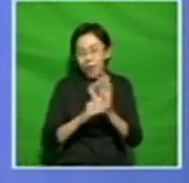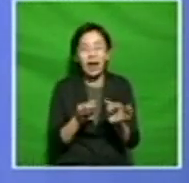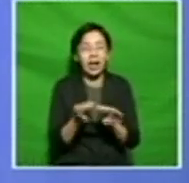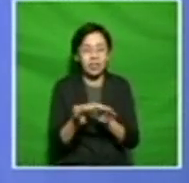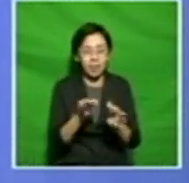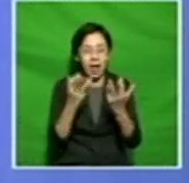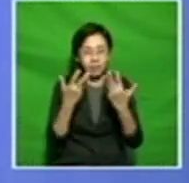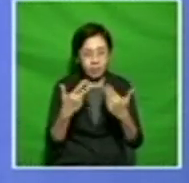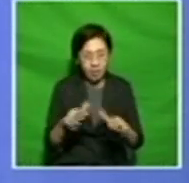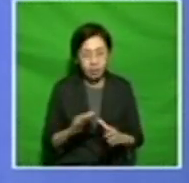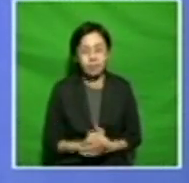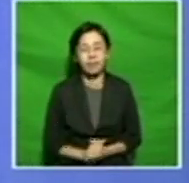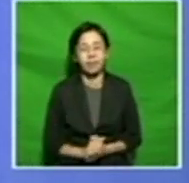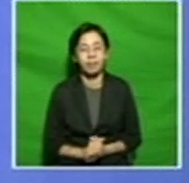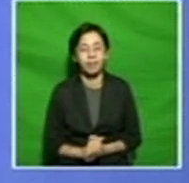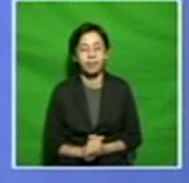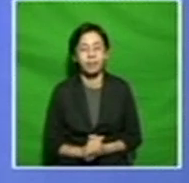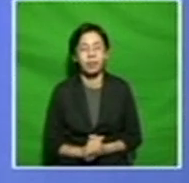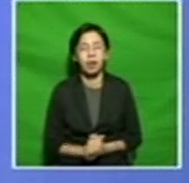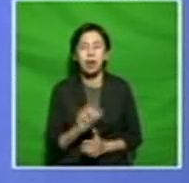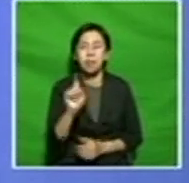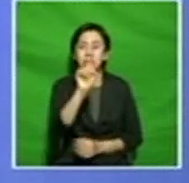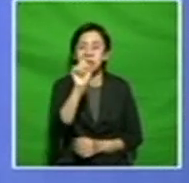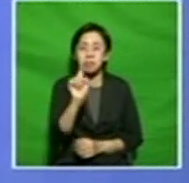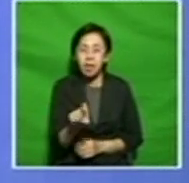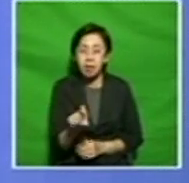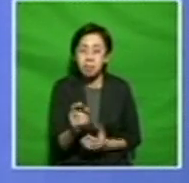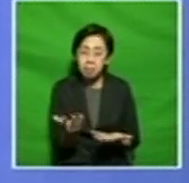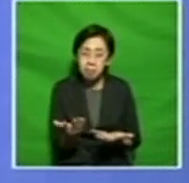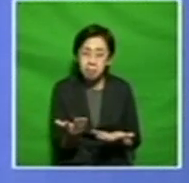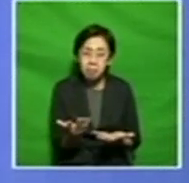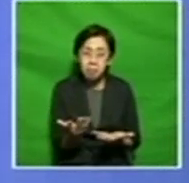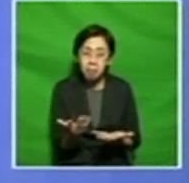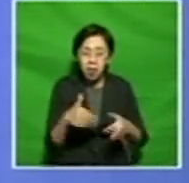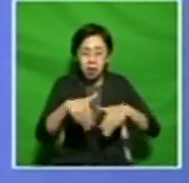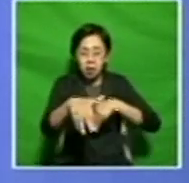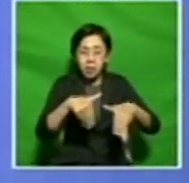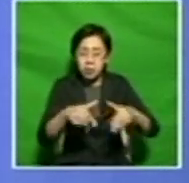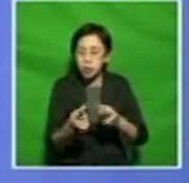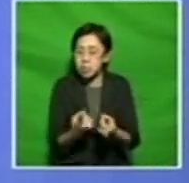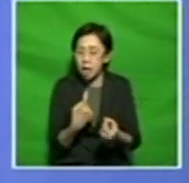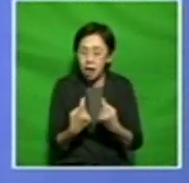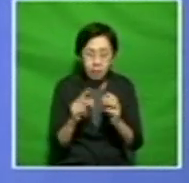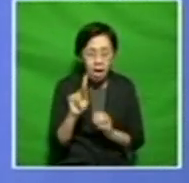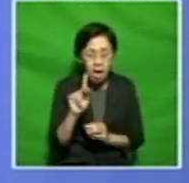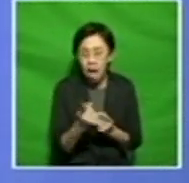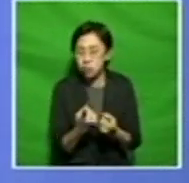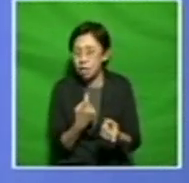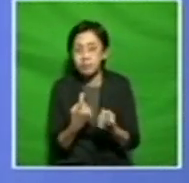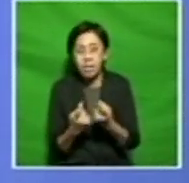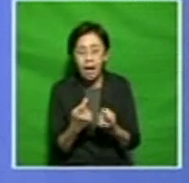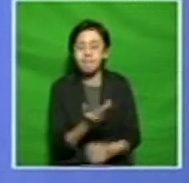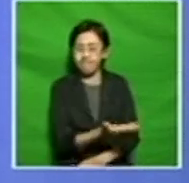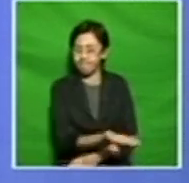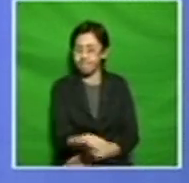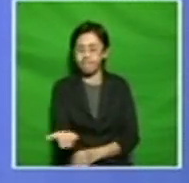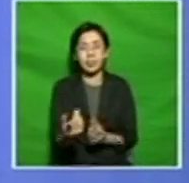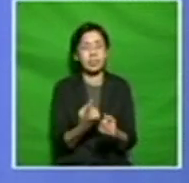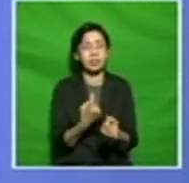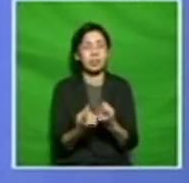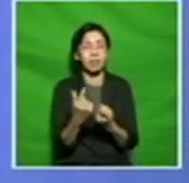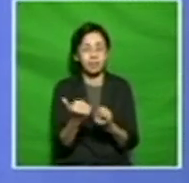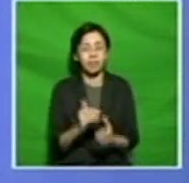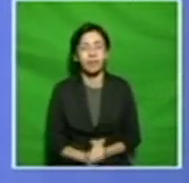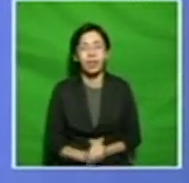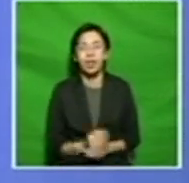งแต่ในส่วนที่เป็นคำถามของประชาชนหรือท่านผู้สื่อข่าวก็เชิญกรุณาส